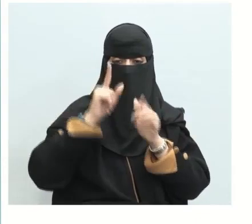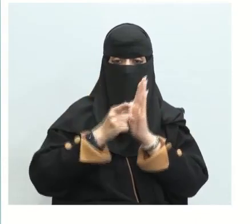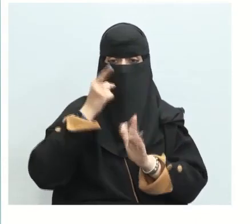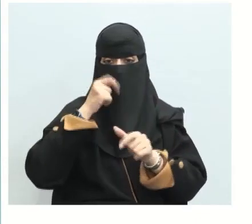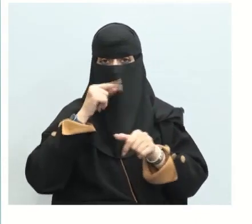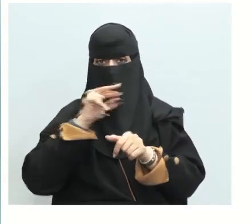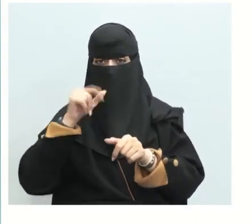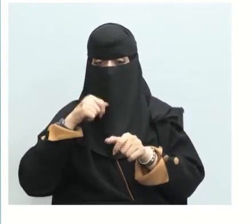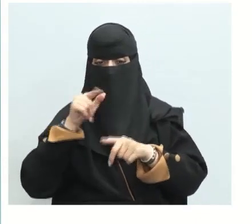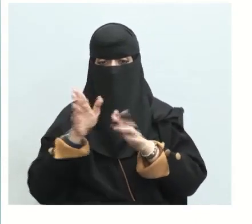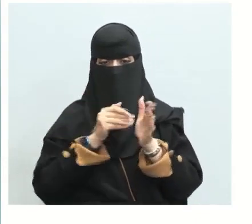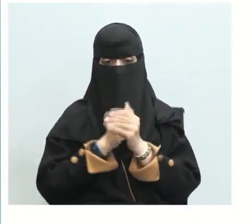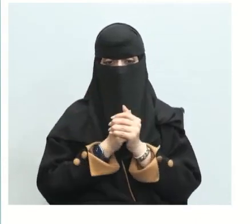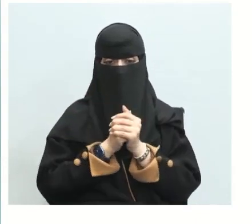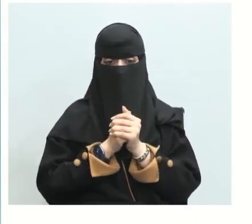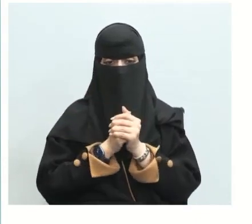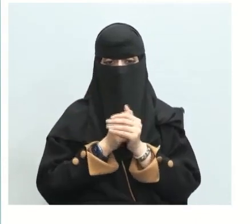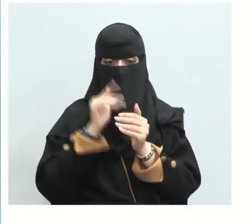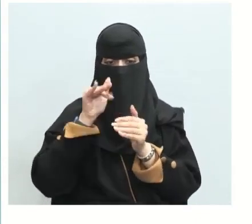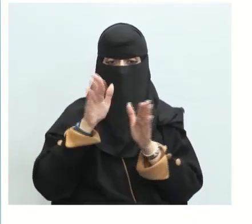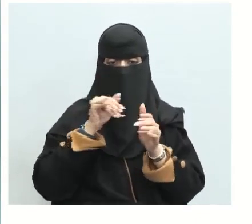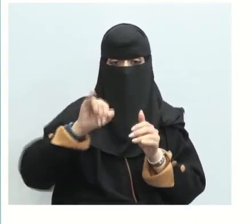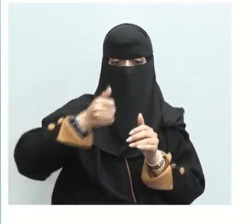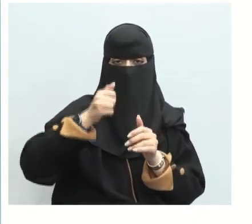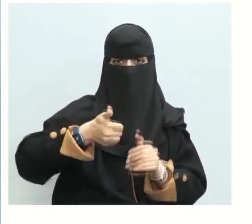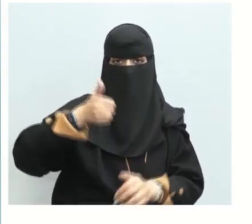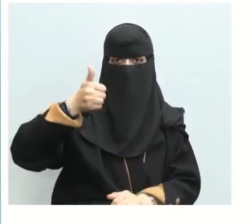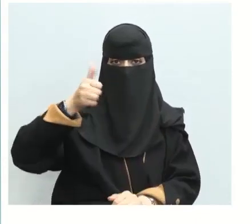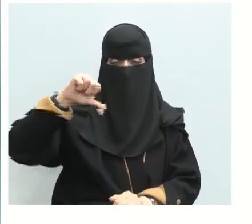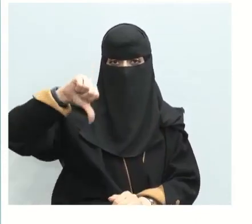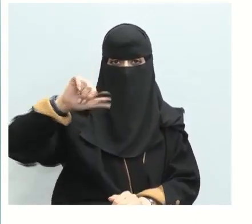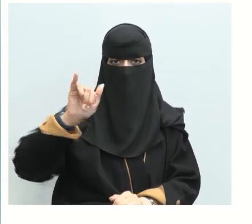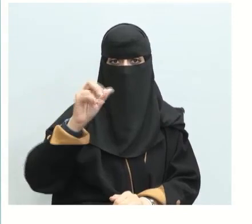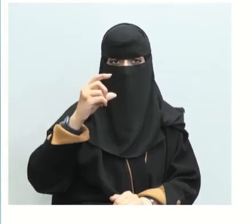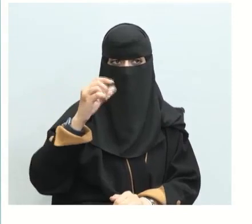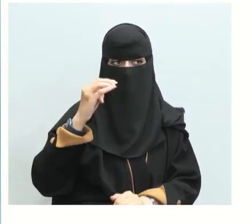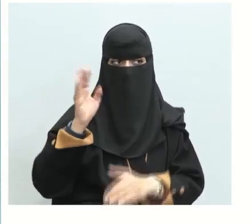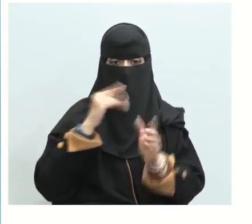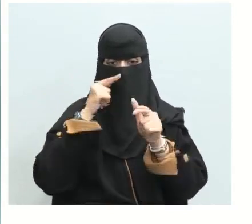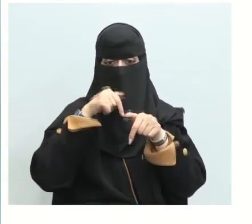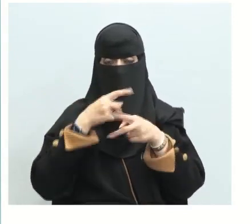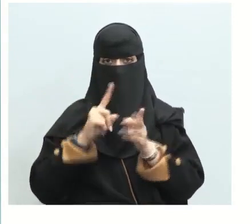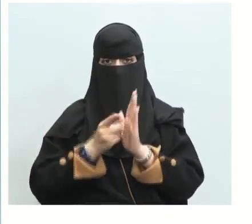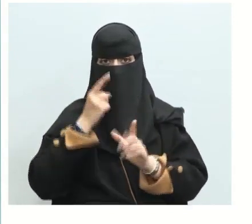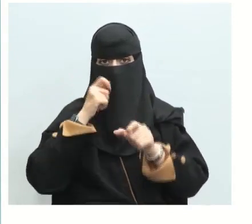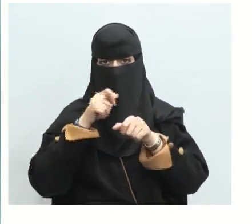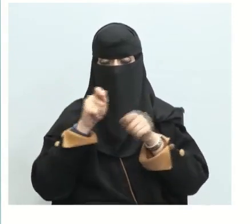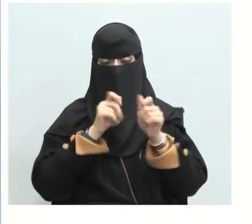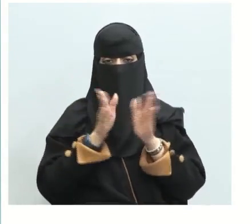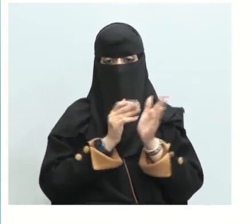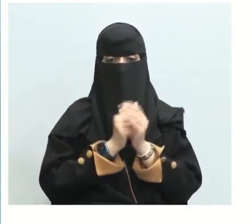على محاكاة الأجهزة في مايكروسوفت إيدج. يمكنك اختبار مظهر الموقع على الأجهزة المختلفة باستخدام